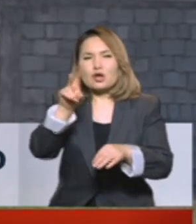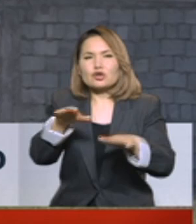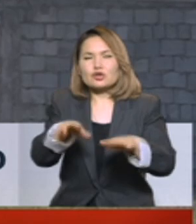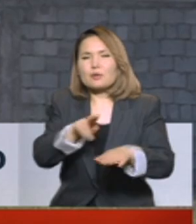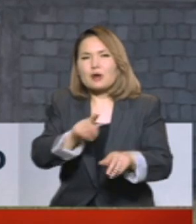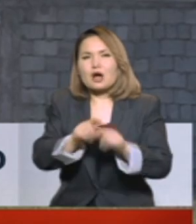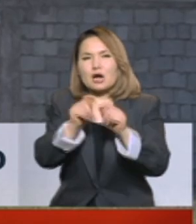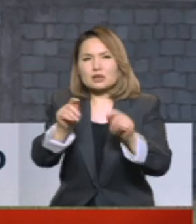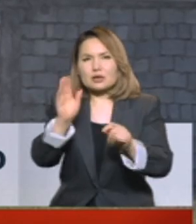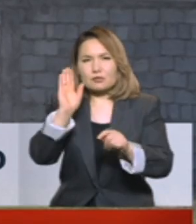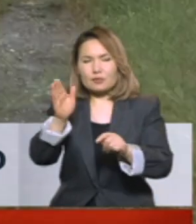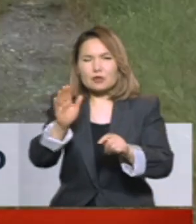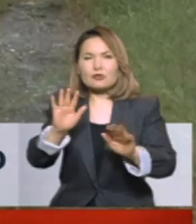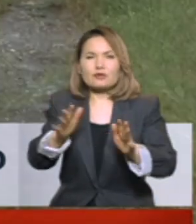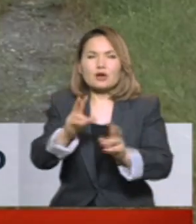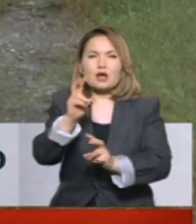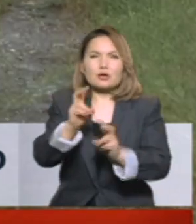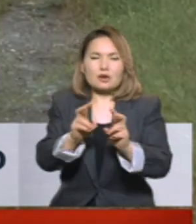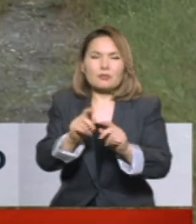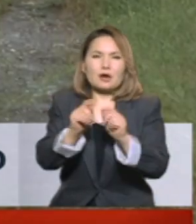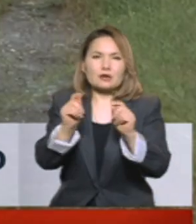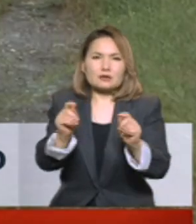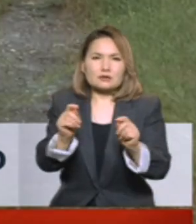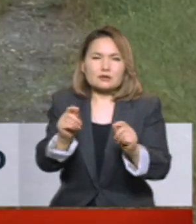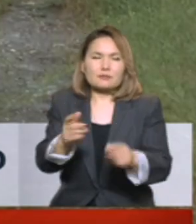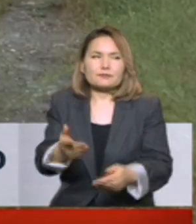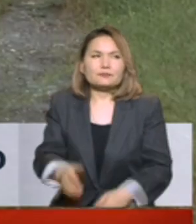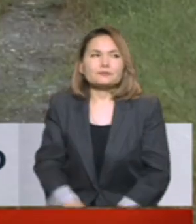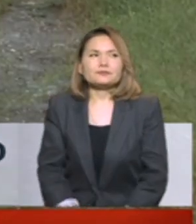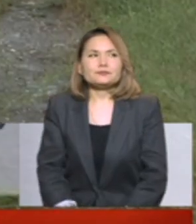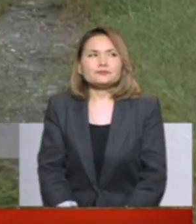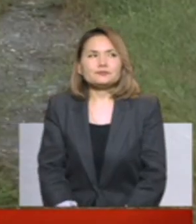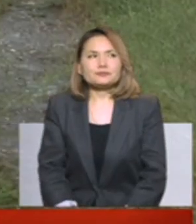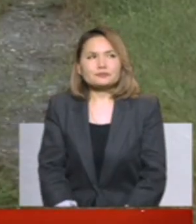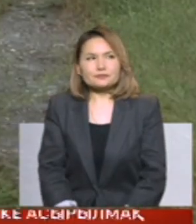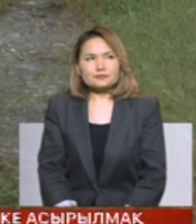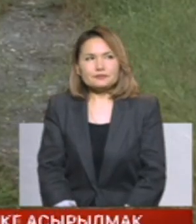жуық жұмыс орны ашылады. Данияр Әлімқұлы, Ғани Айдарқұл, Қазақстан ұлттық арнасы, Тараз.